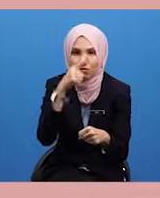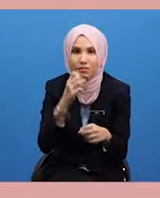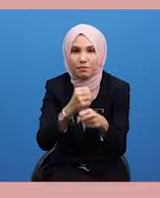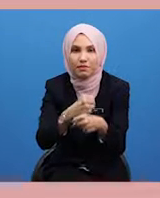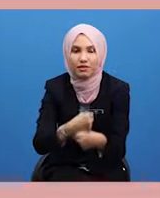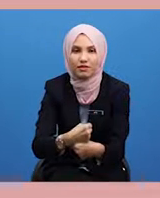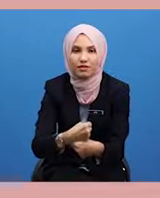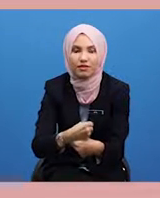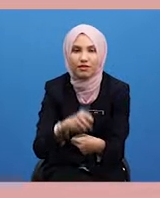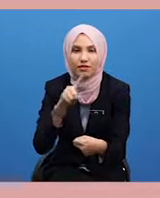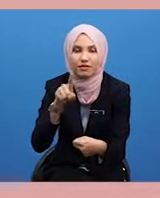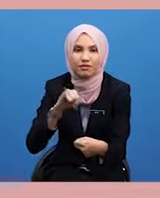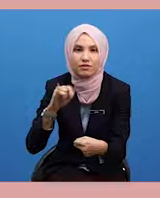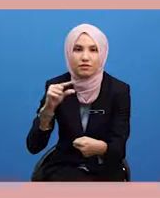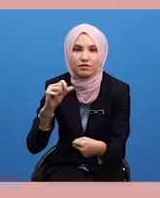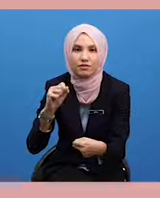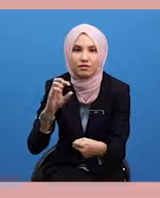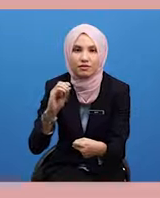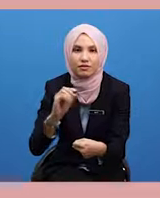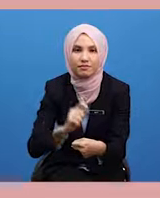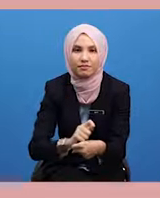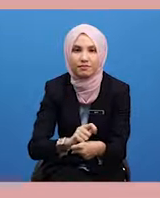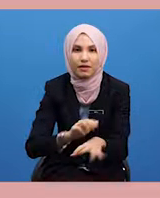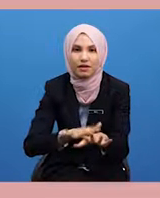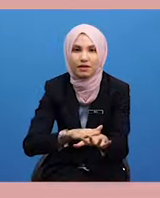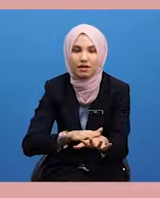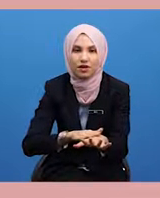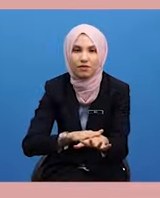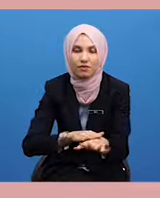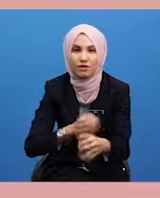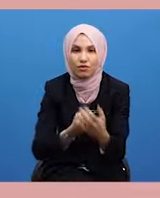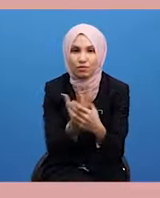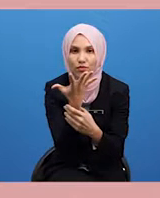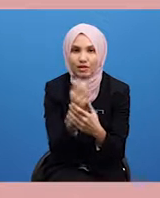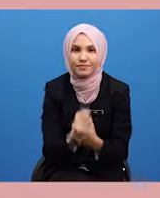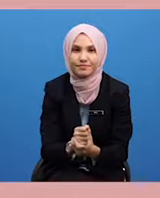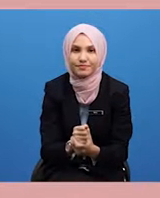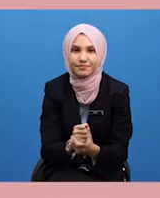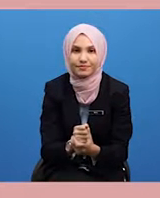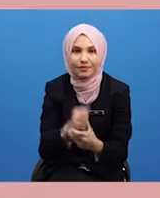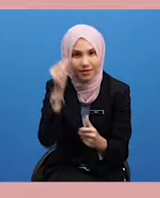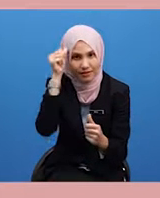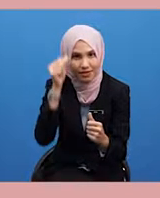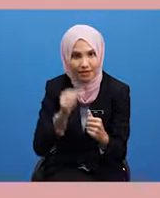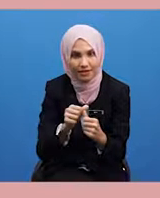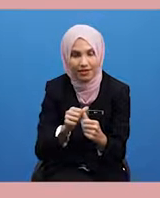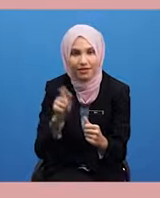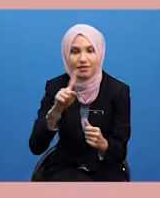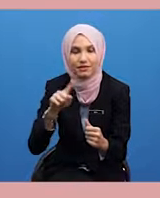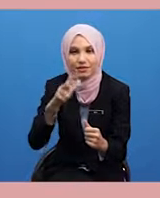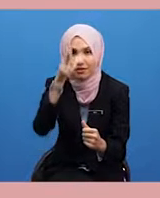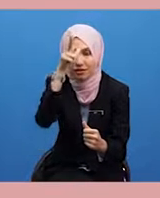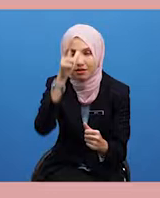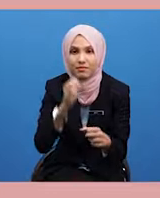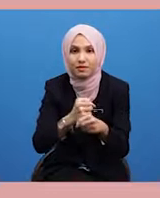bercantum untuk membentuk zigot pada ovari tumbuhan. Masih ingatkan lagi anda di mana gamet